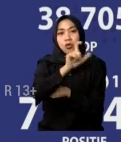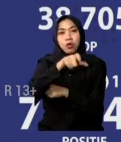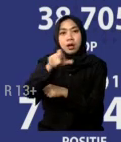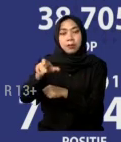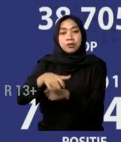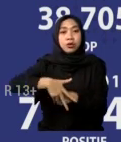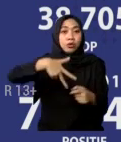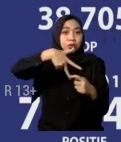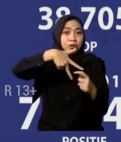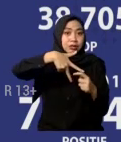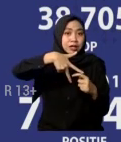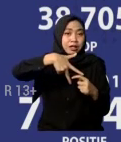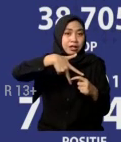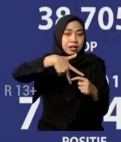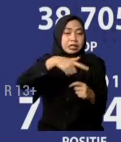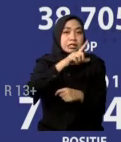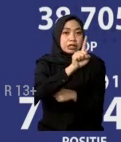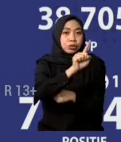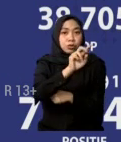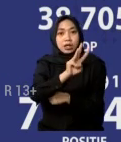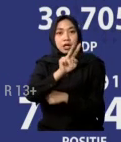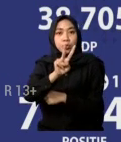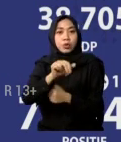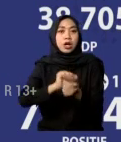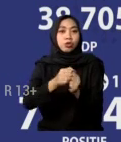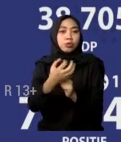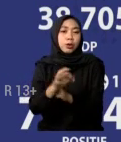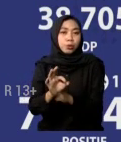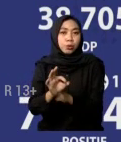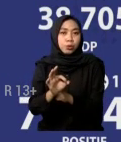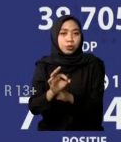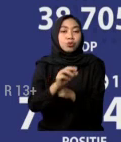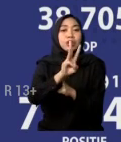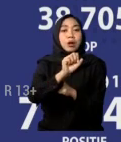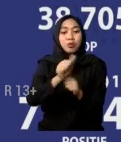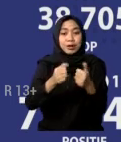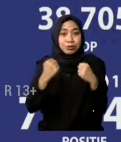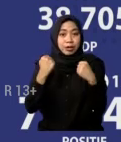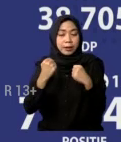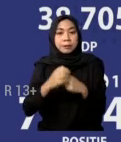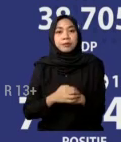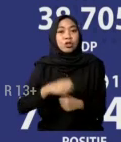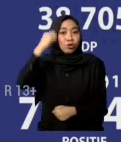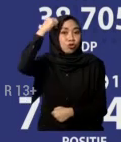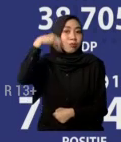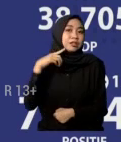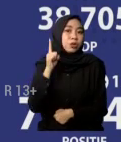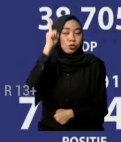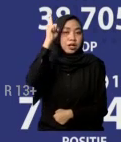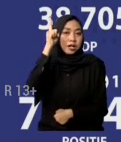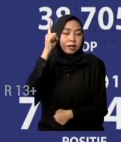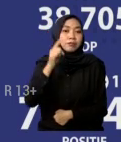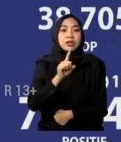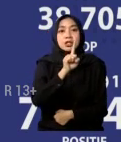Selatan 132 kasus baru dan 30 sembuh Sumatera Utara